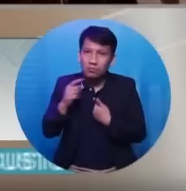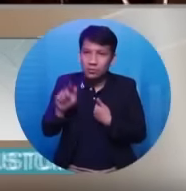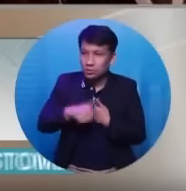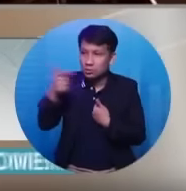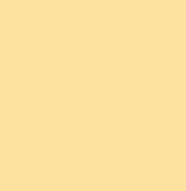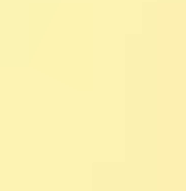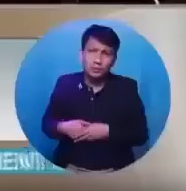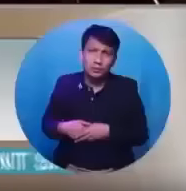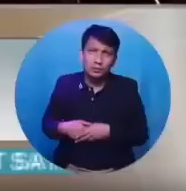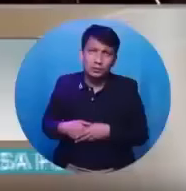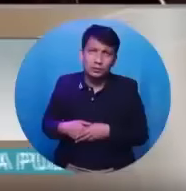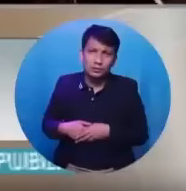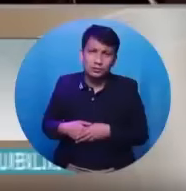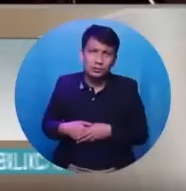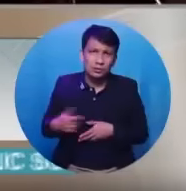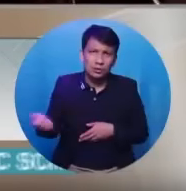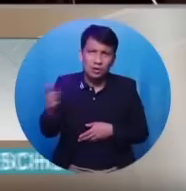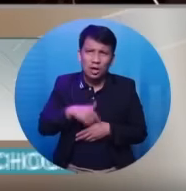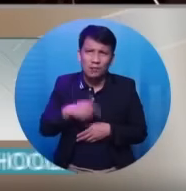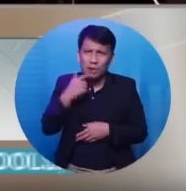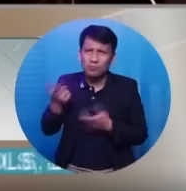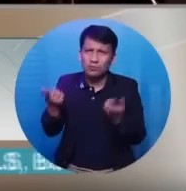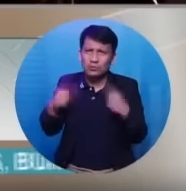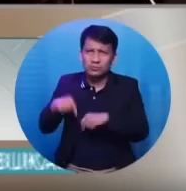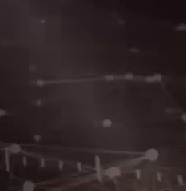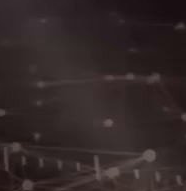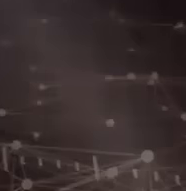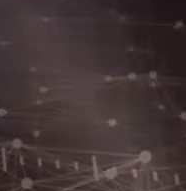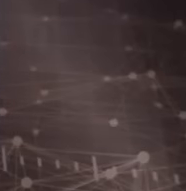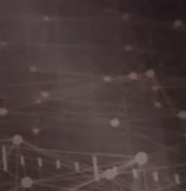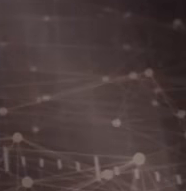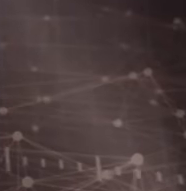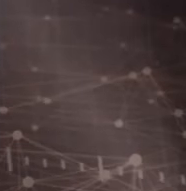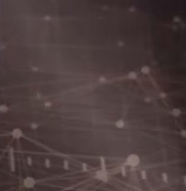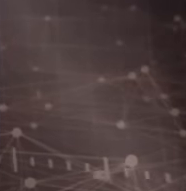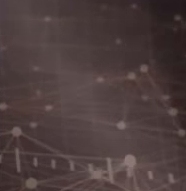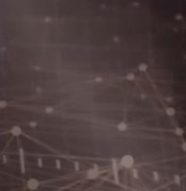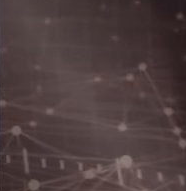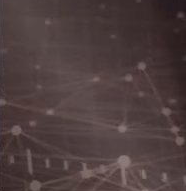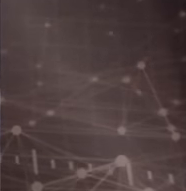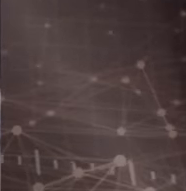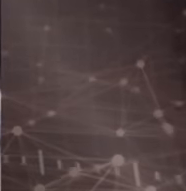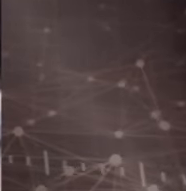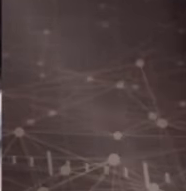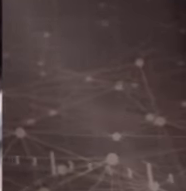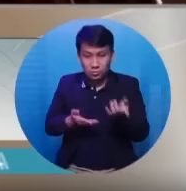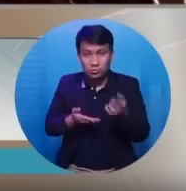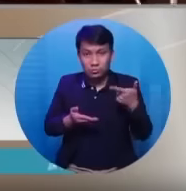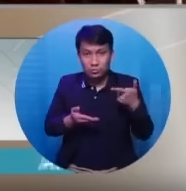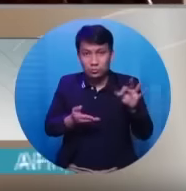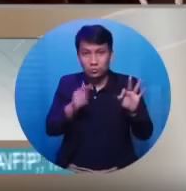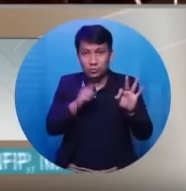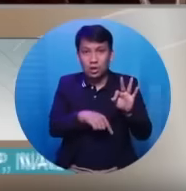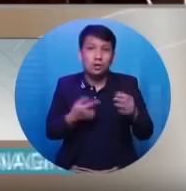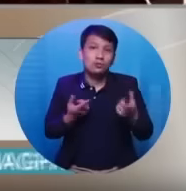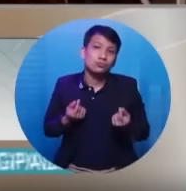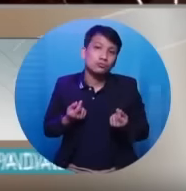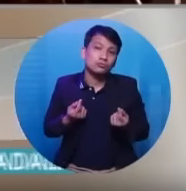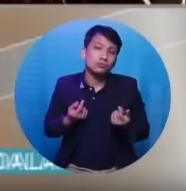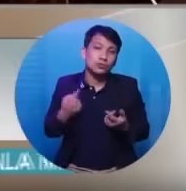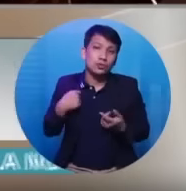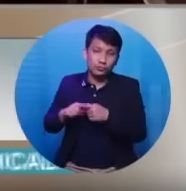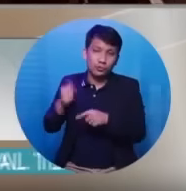kabilang bahay namin. Pero ma'am, anong klase pagbabanta ang mga ginagawa niya sa inyo? Natigilan ko na daw yung girlfriend niya kasi kung hindi, may gagawin ata yung